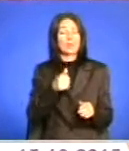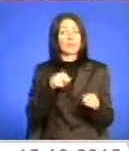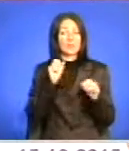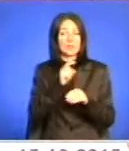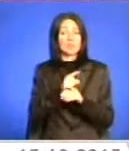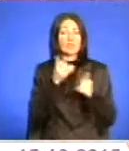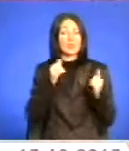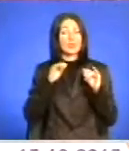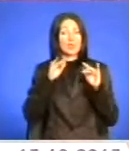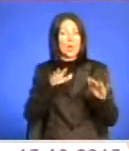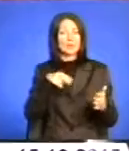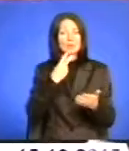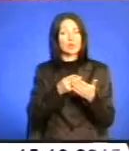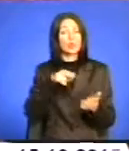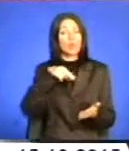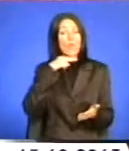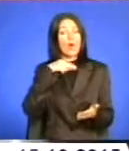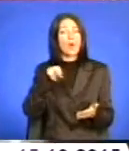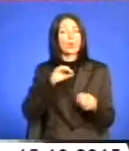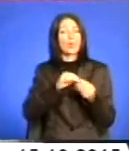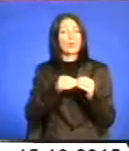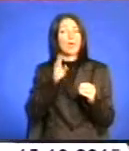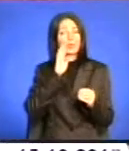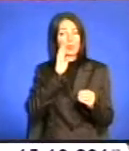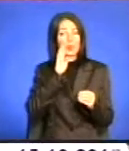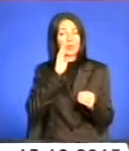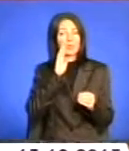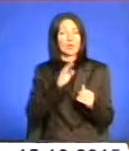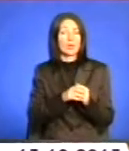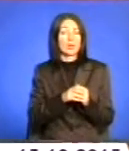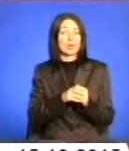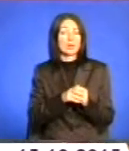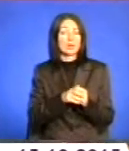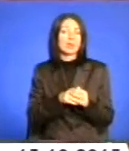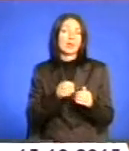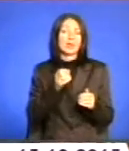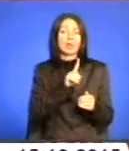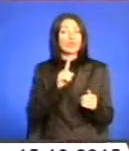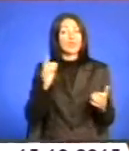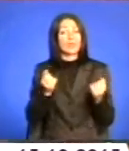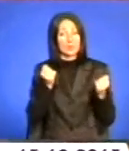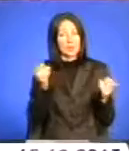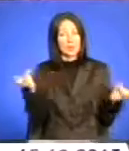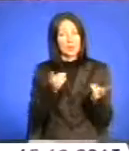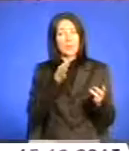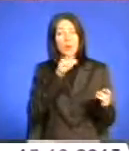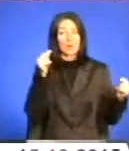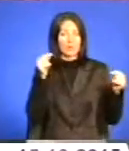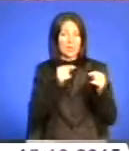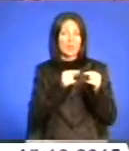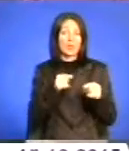– привернути увагу до проблеми жіноцтва, адже запорука одужання – рання діагностика.